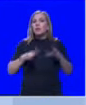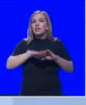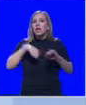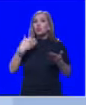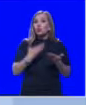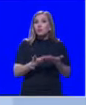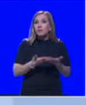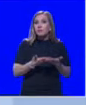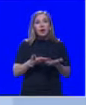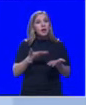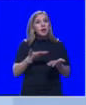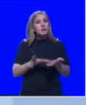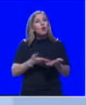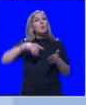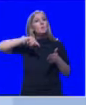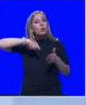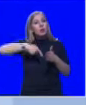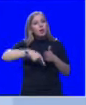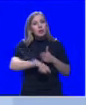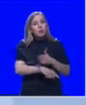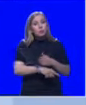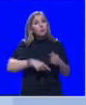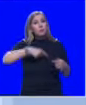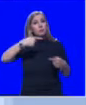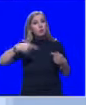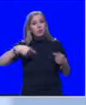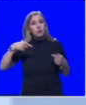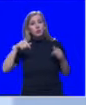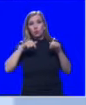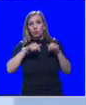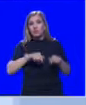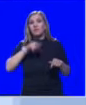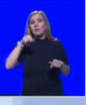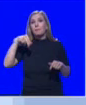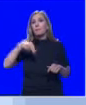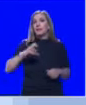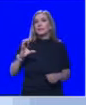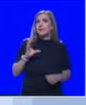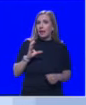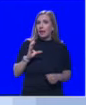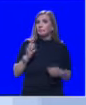оставка? Какво стои по-надълбоко в процесите, които са в ДПС?